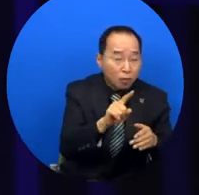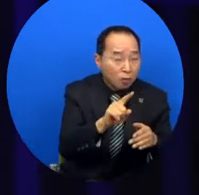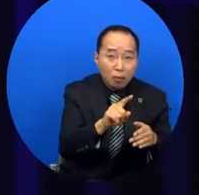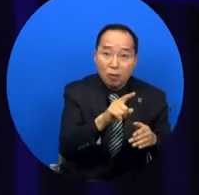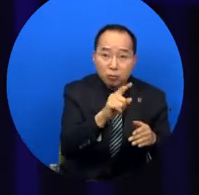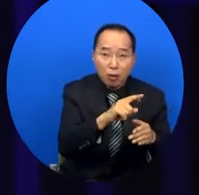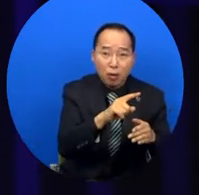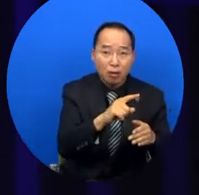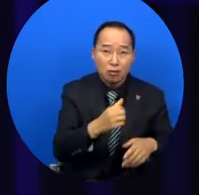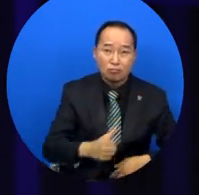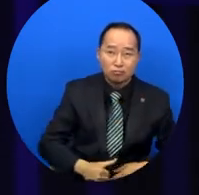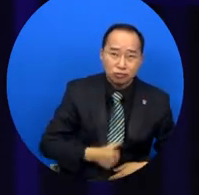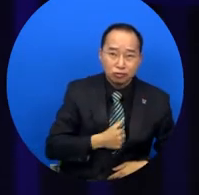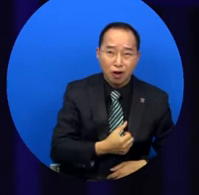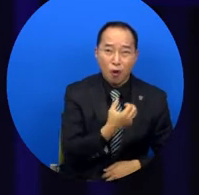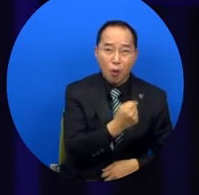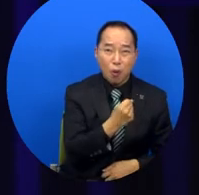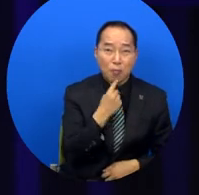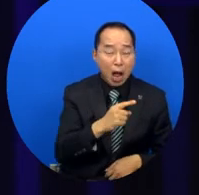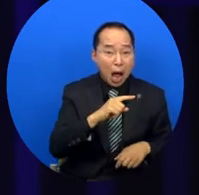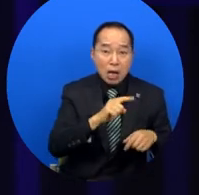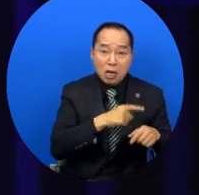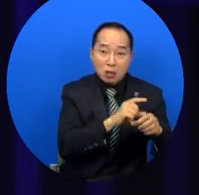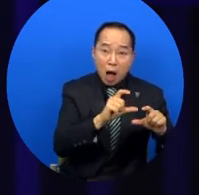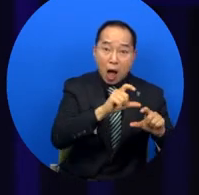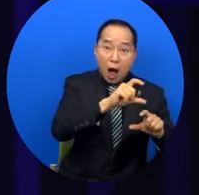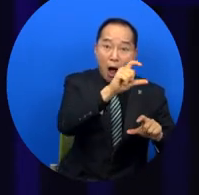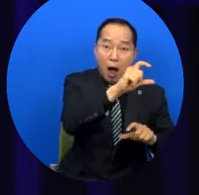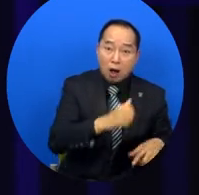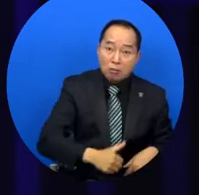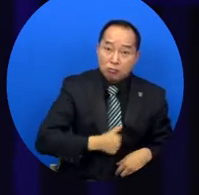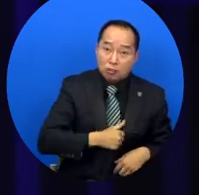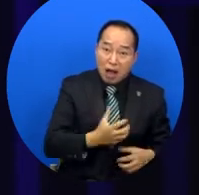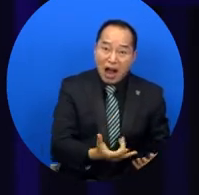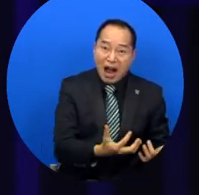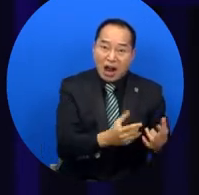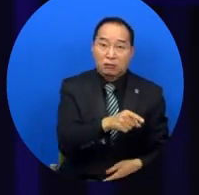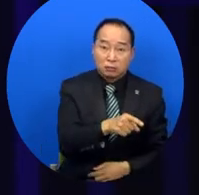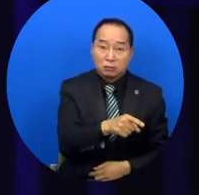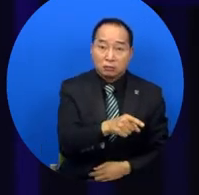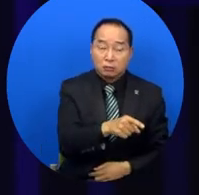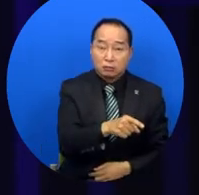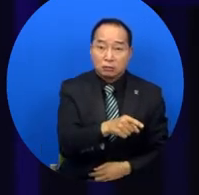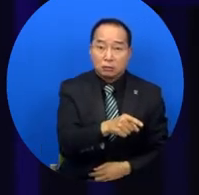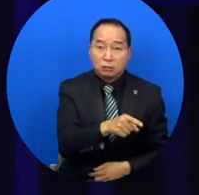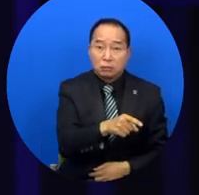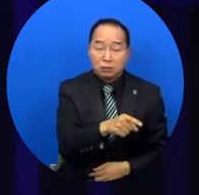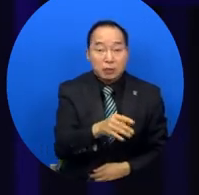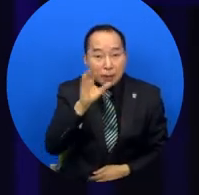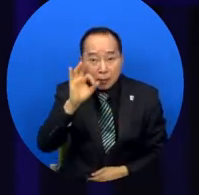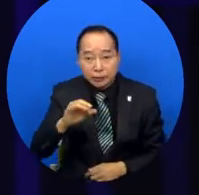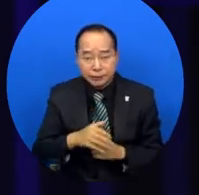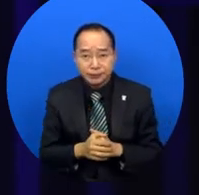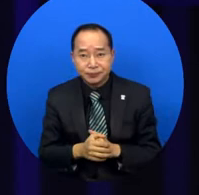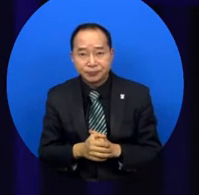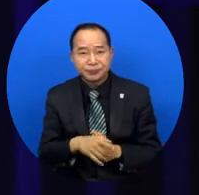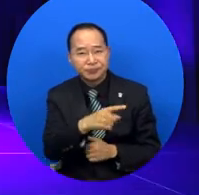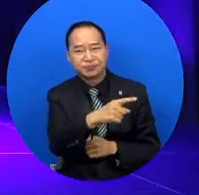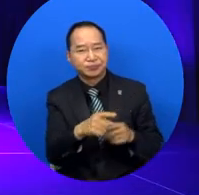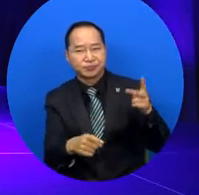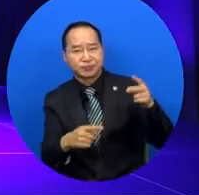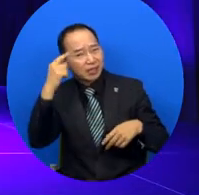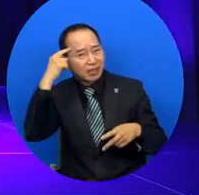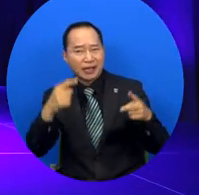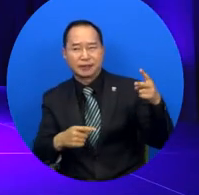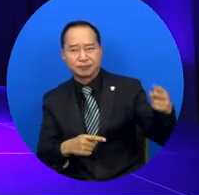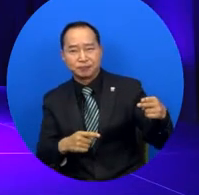원망에 관련된 생각과 emotion을 계속 꺼냅니다. 그러니까 그런 생각 안에서는 좀 계속 그렇게 되는 거야.